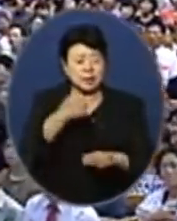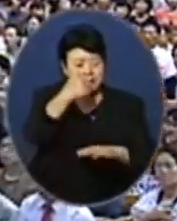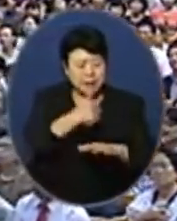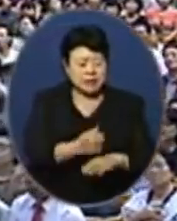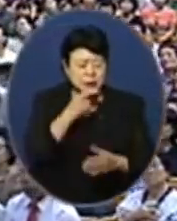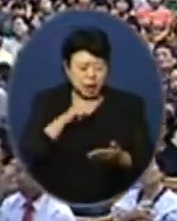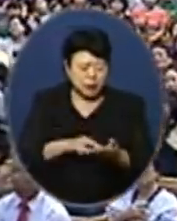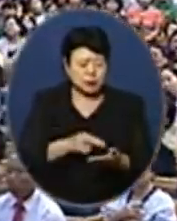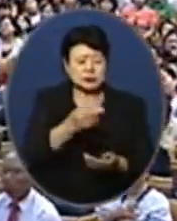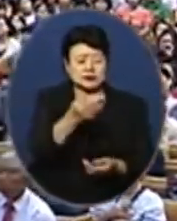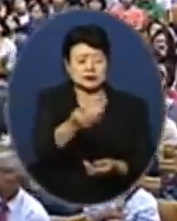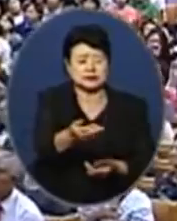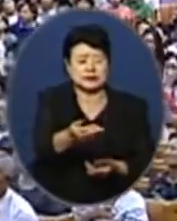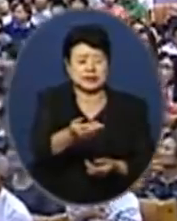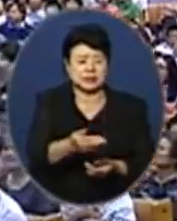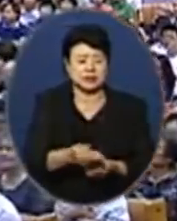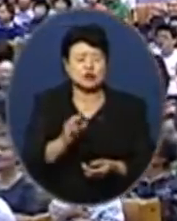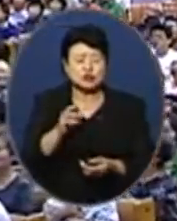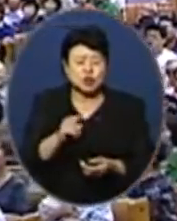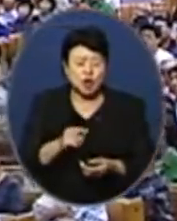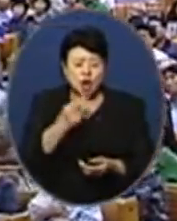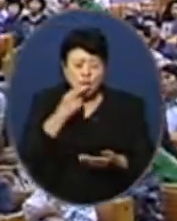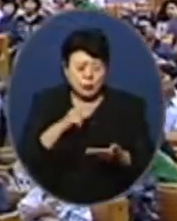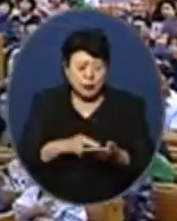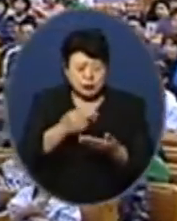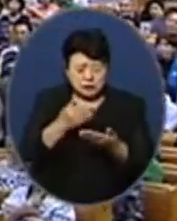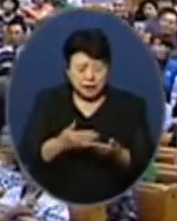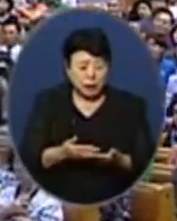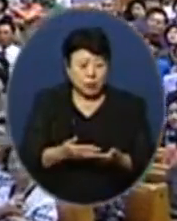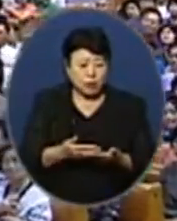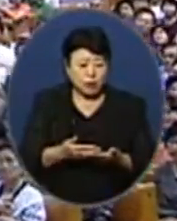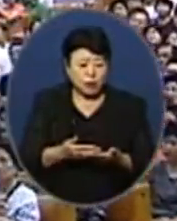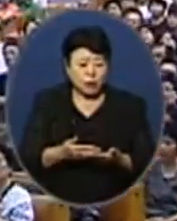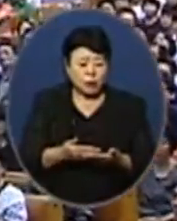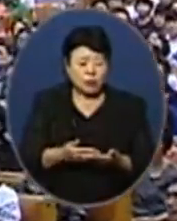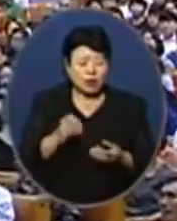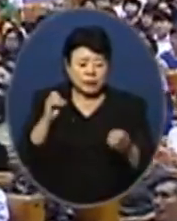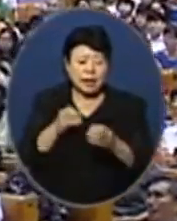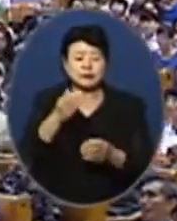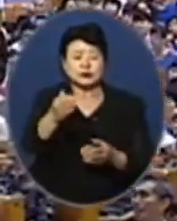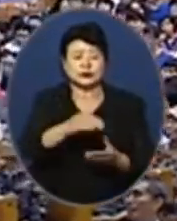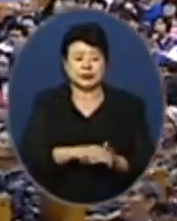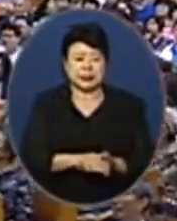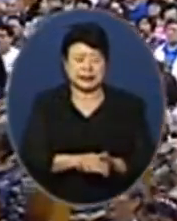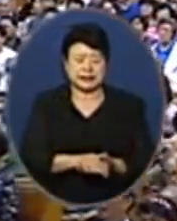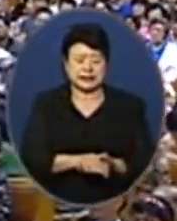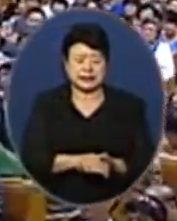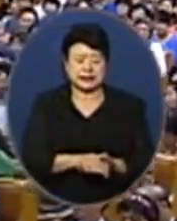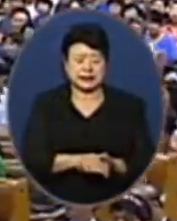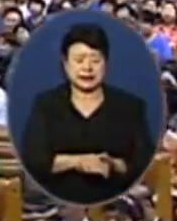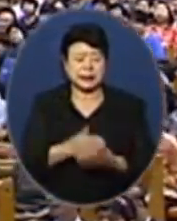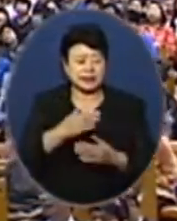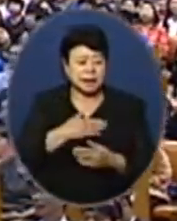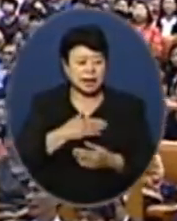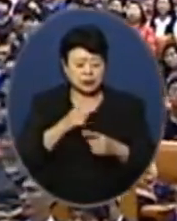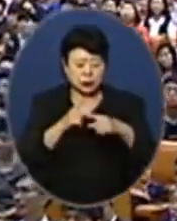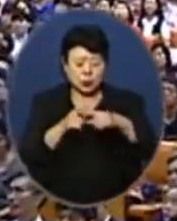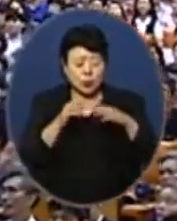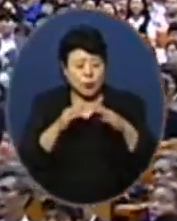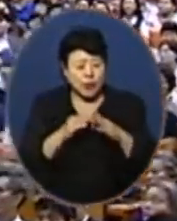편지를 썼다고 합니다. 루터는 그 편지를 받고 즉시 답장을 보냈습니다. 나는